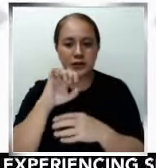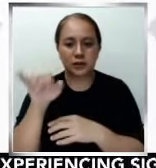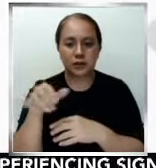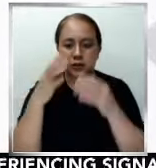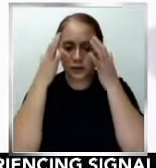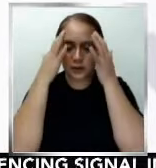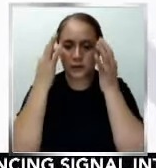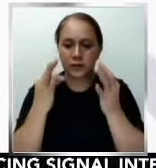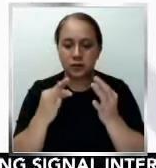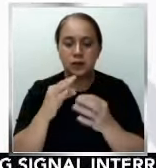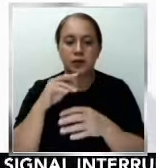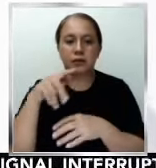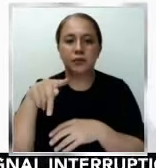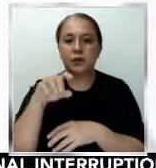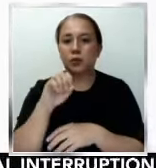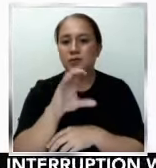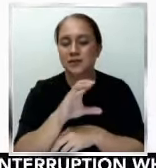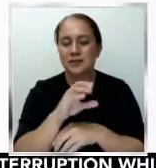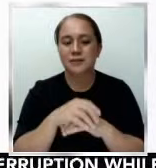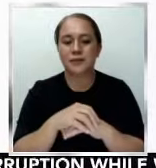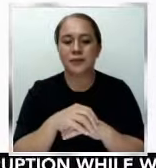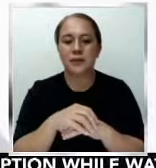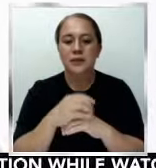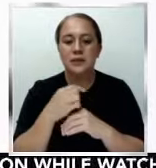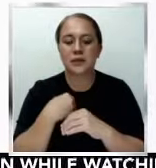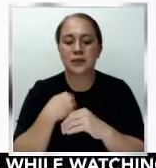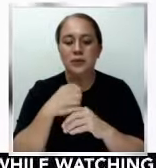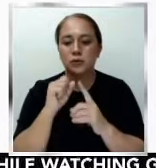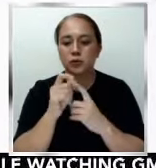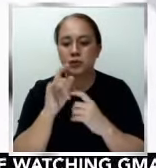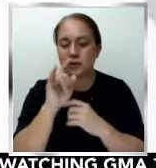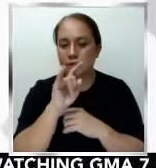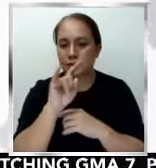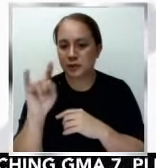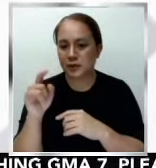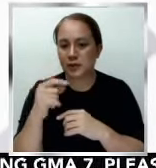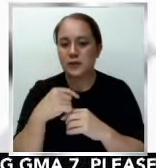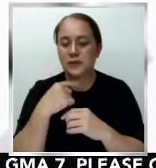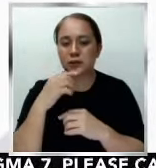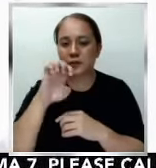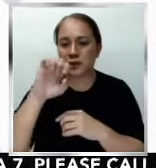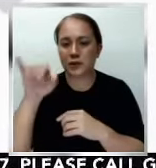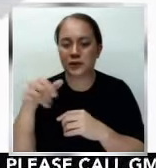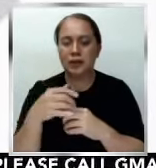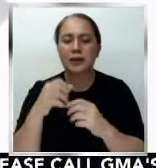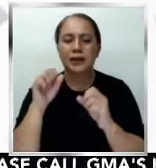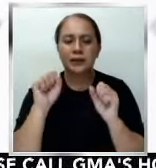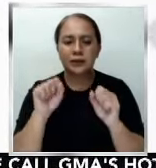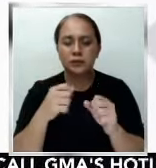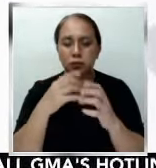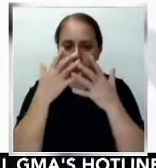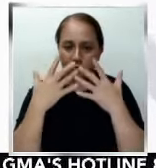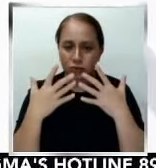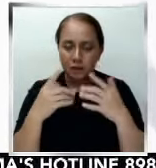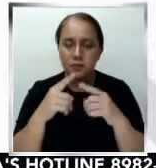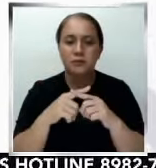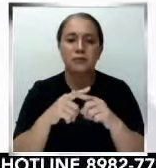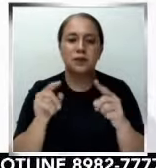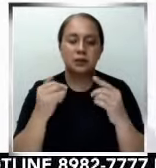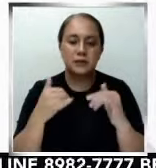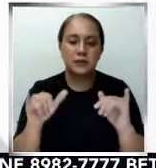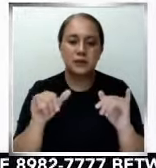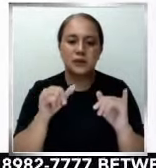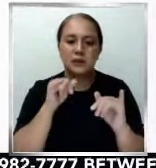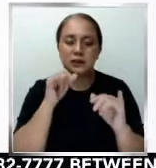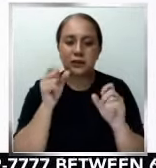ng Philippine Olympic Committee. Sa kanyang social media, sinabi ni Obiena na bagaman nakalulungkot, hindi naman daw ito